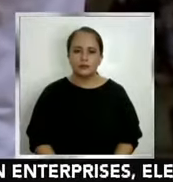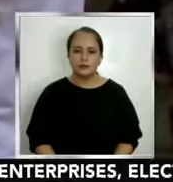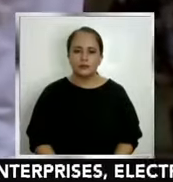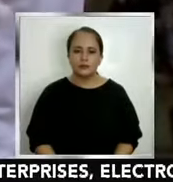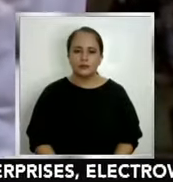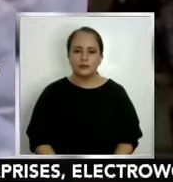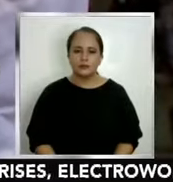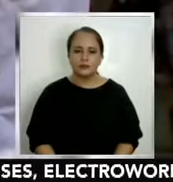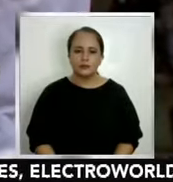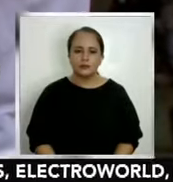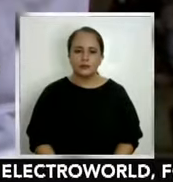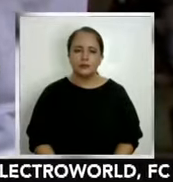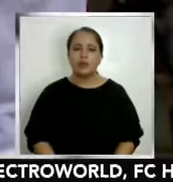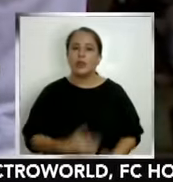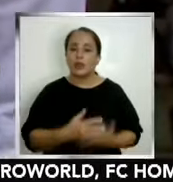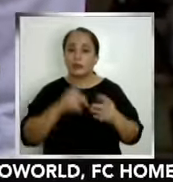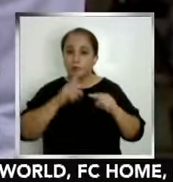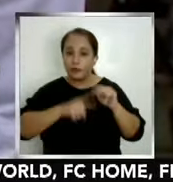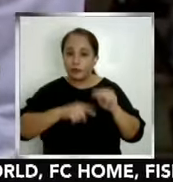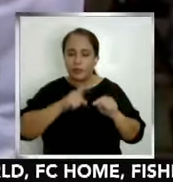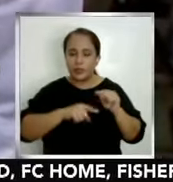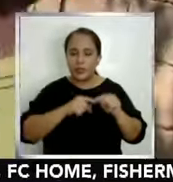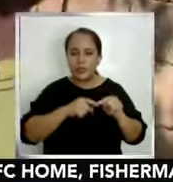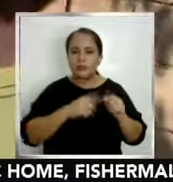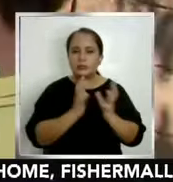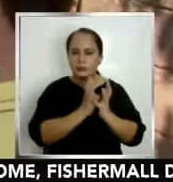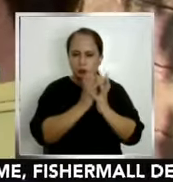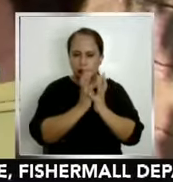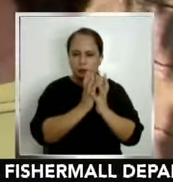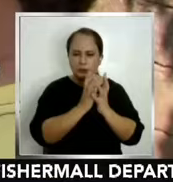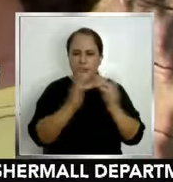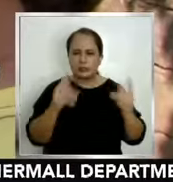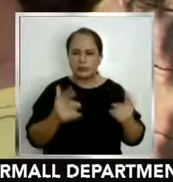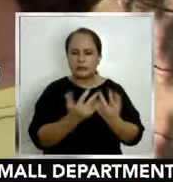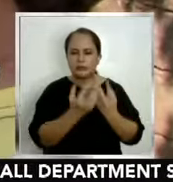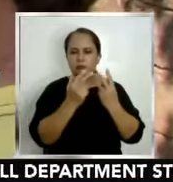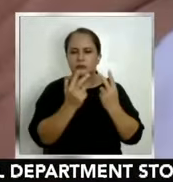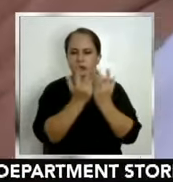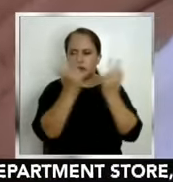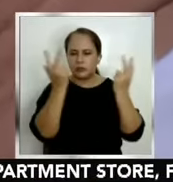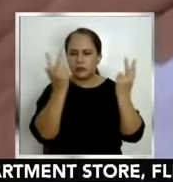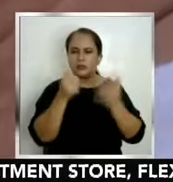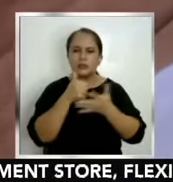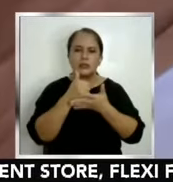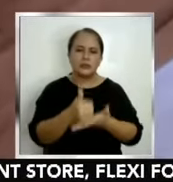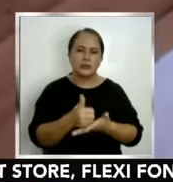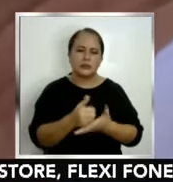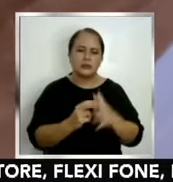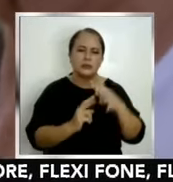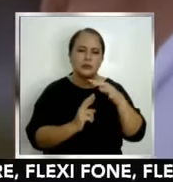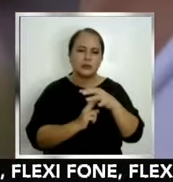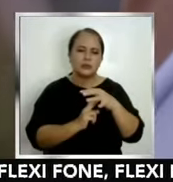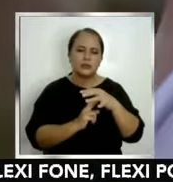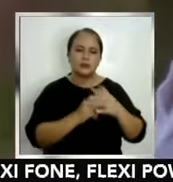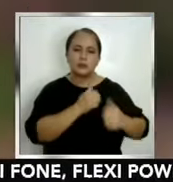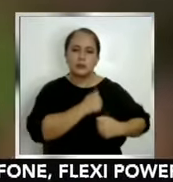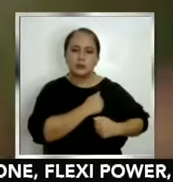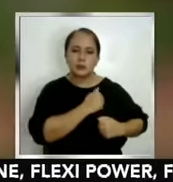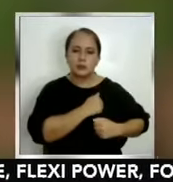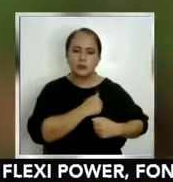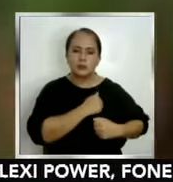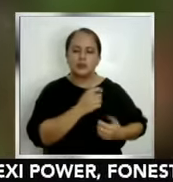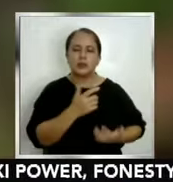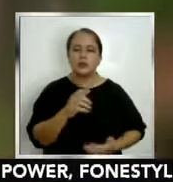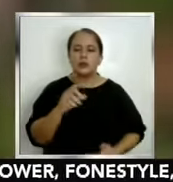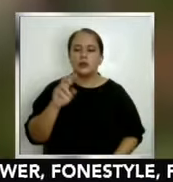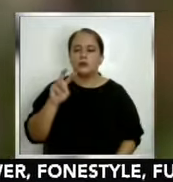Ilang kaibigan daw na nasa komunidad ng Sabong ang noong pa may tumutulong kina retired Army Master Sergeant Mario Velasco at